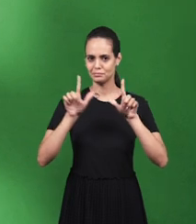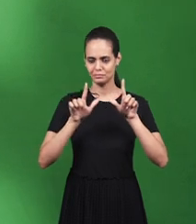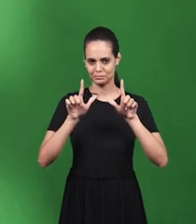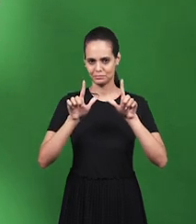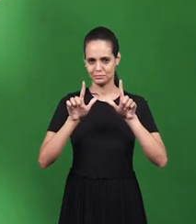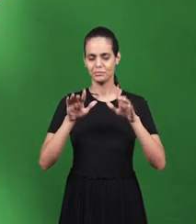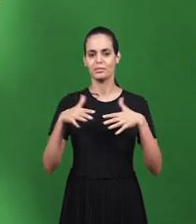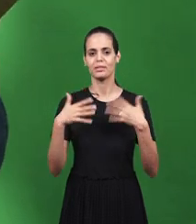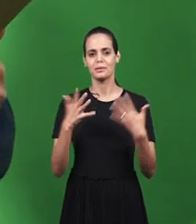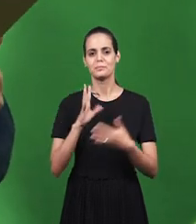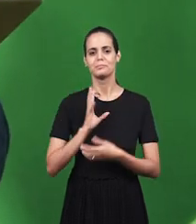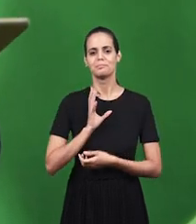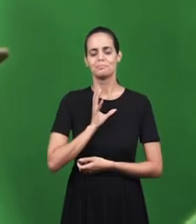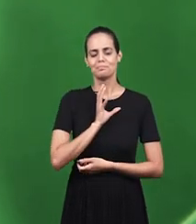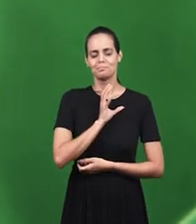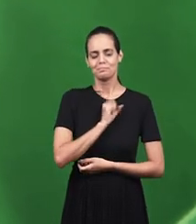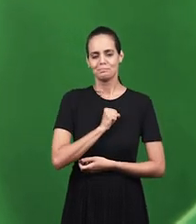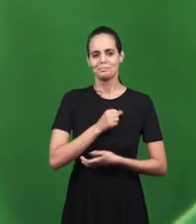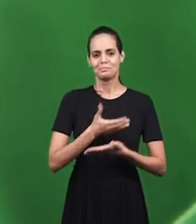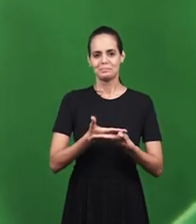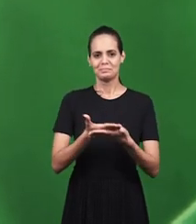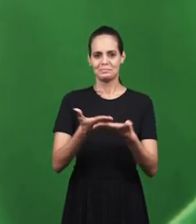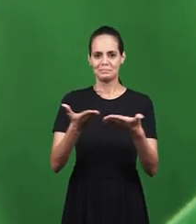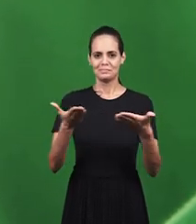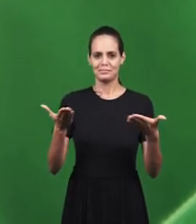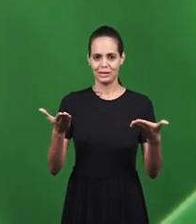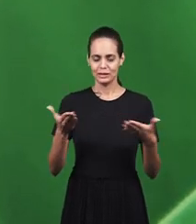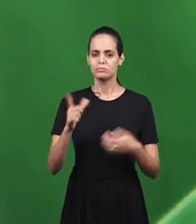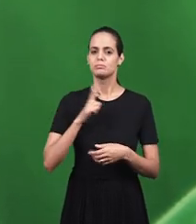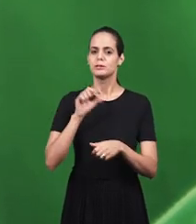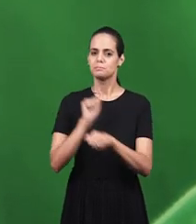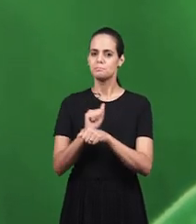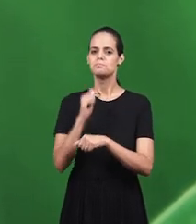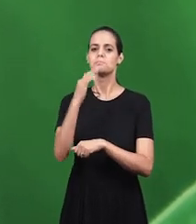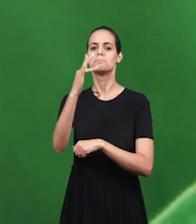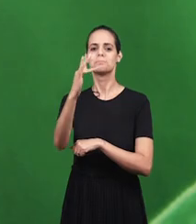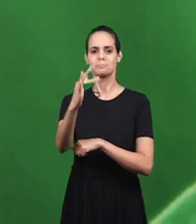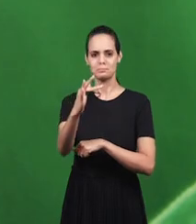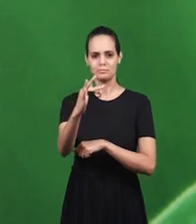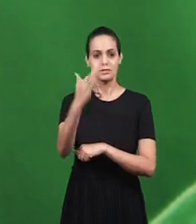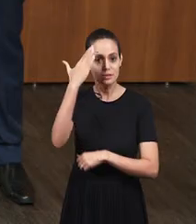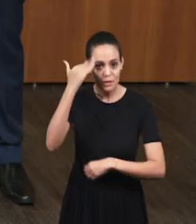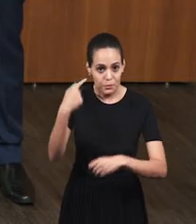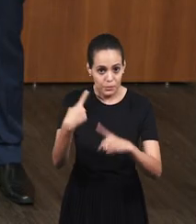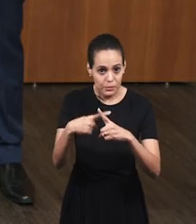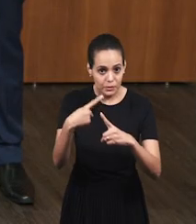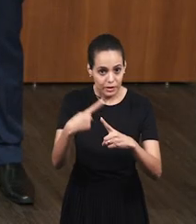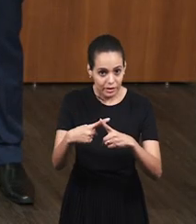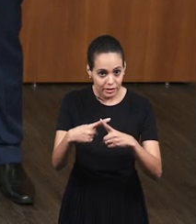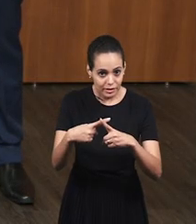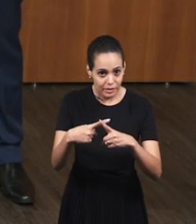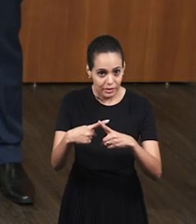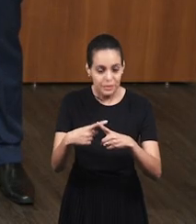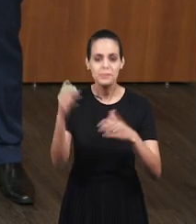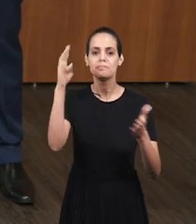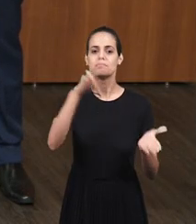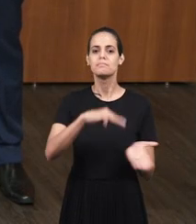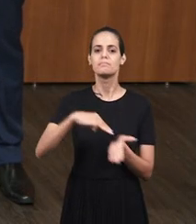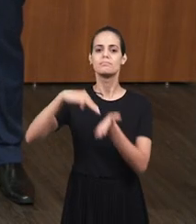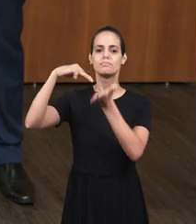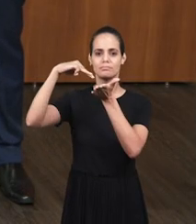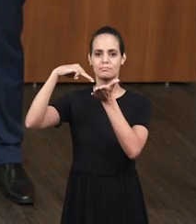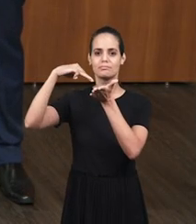sujet, il y aura la continuité dans les prochains programmes. Donc, mes frères et